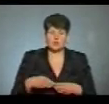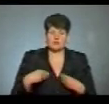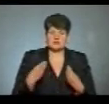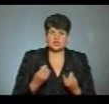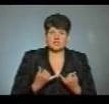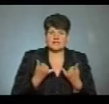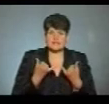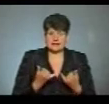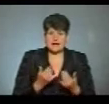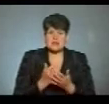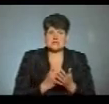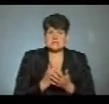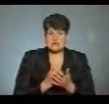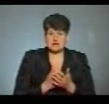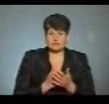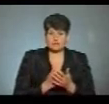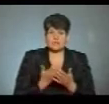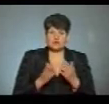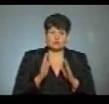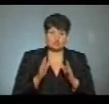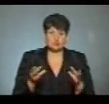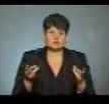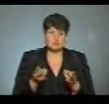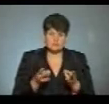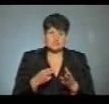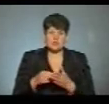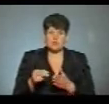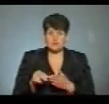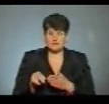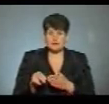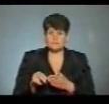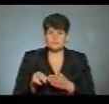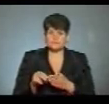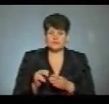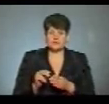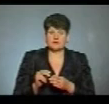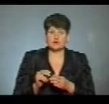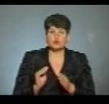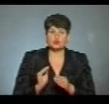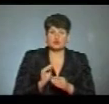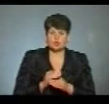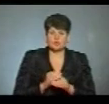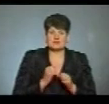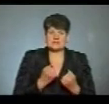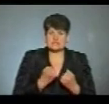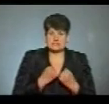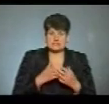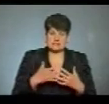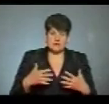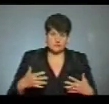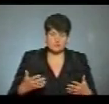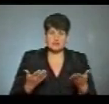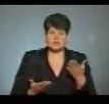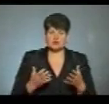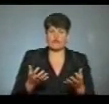для резерву і, якщо буде потрібно, також закупівлі додатково захисних засобів. Тобто,